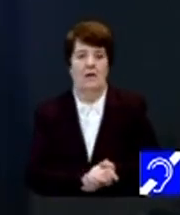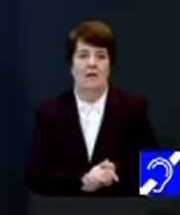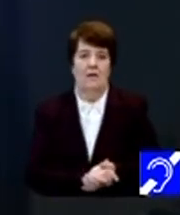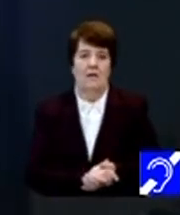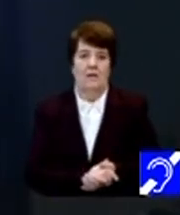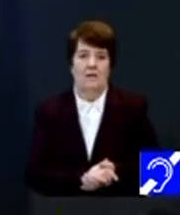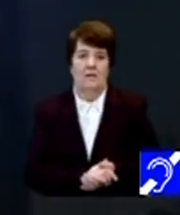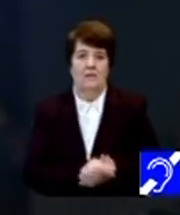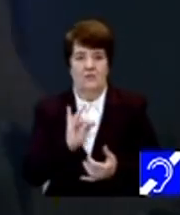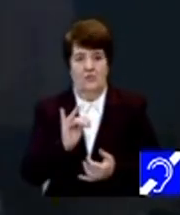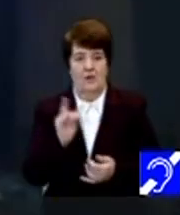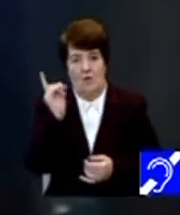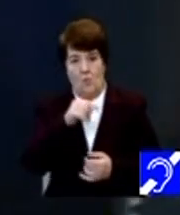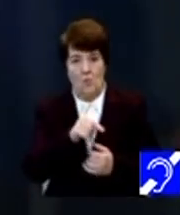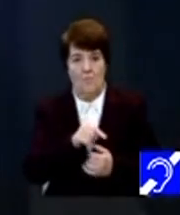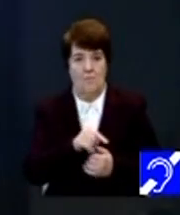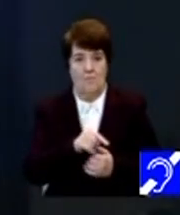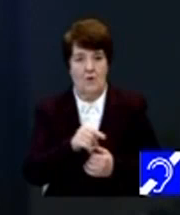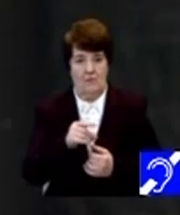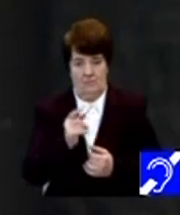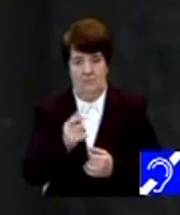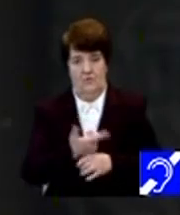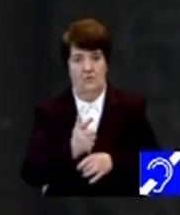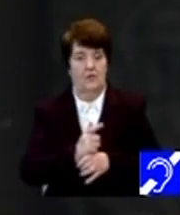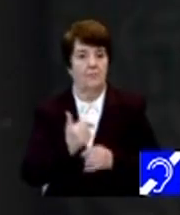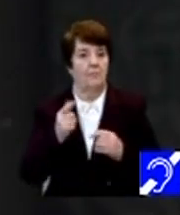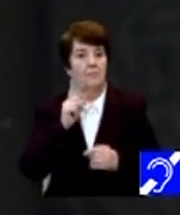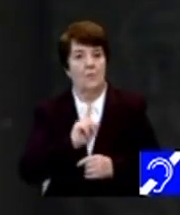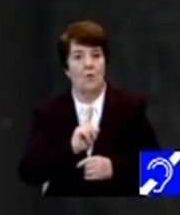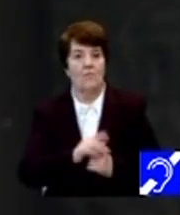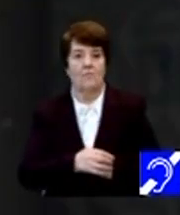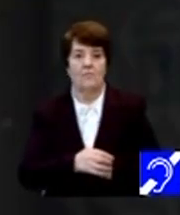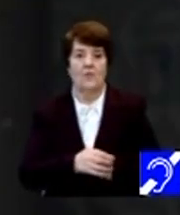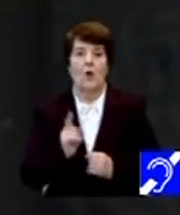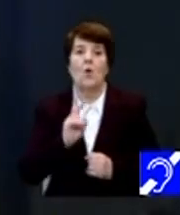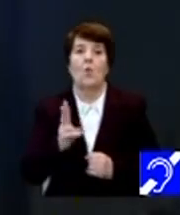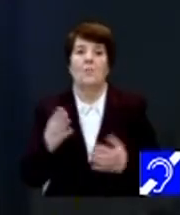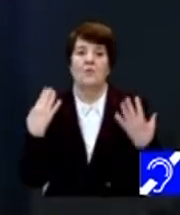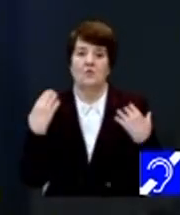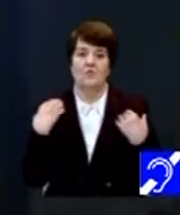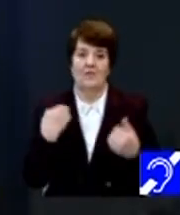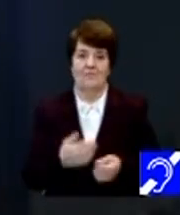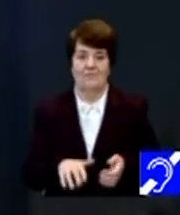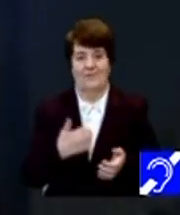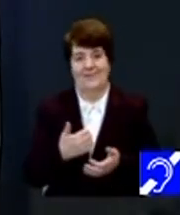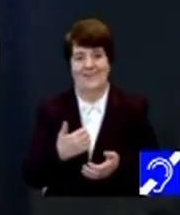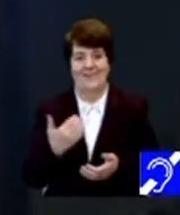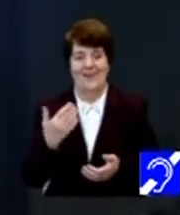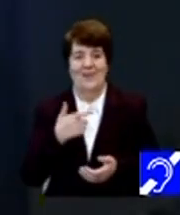cu time zone-ul lor și ne axăm acolo, plus e mai profitabil. Cristian, tu ai ajuns șef, cum ne place